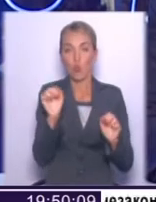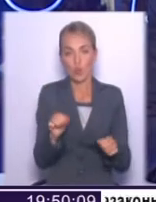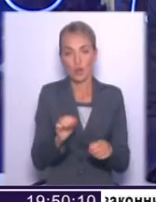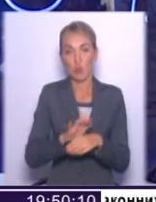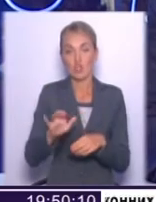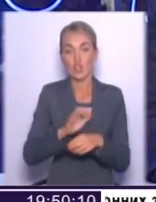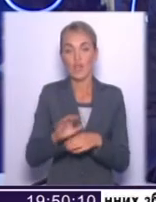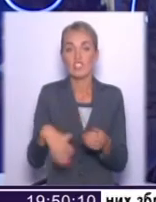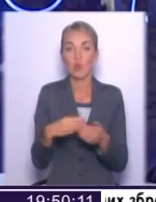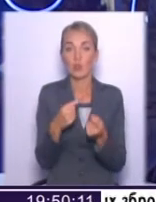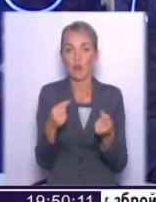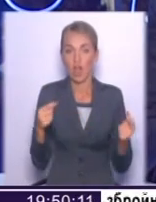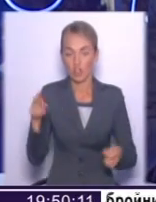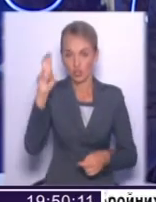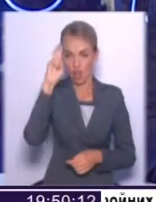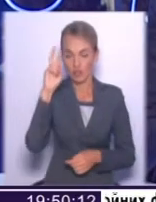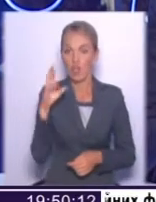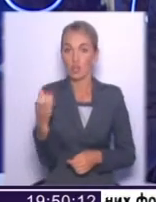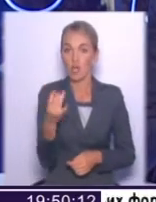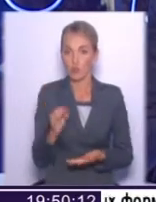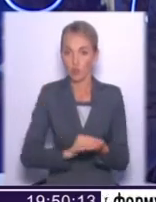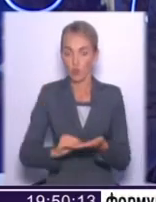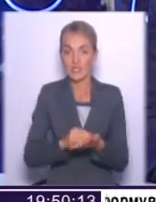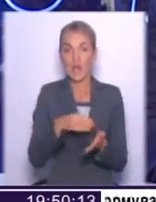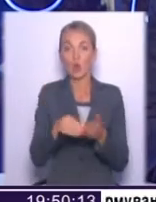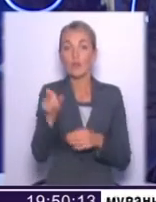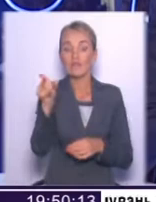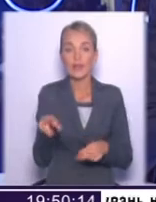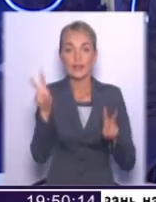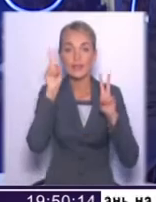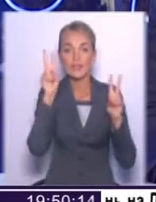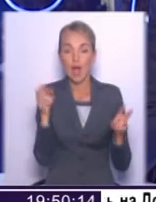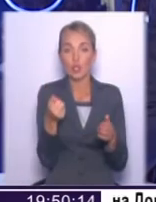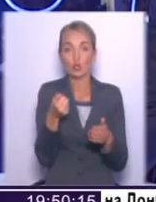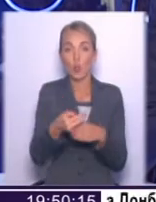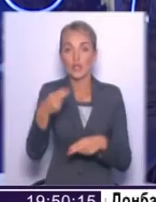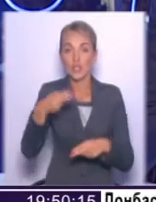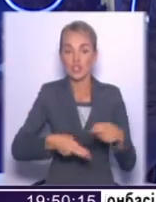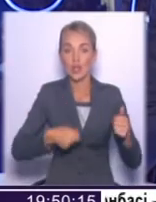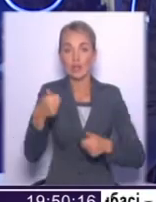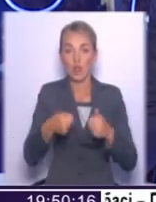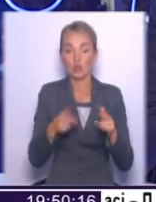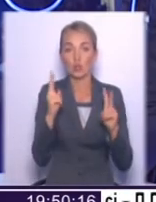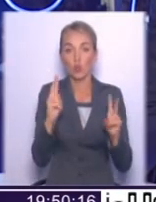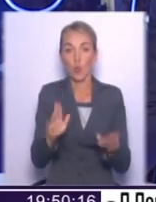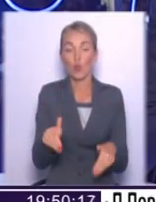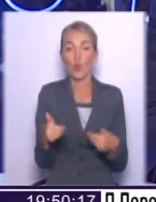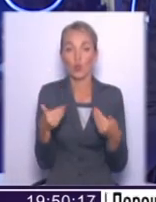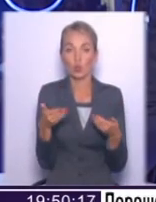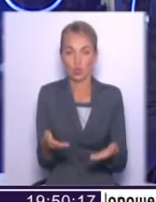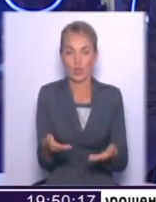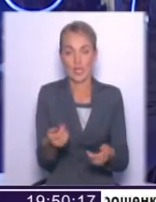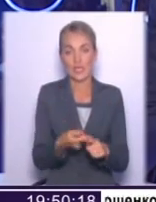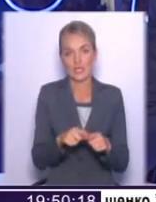державі. І я ще раз повторюю, закупівельник навіть не знає до закінчення тендеру, хто саме пропонує йому